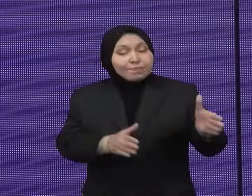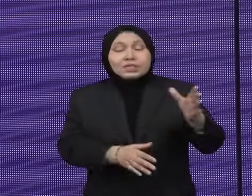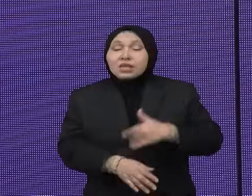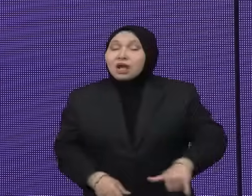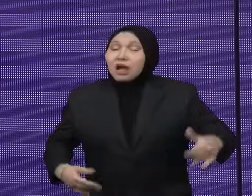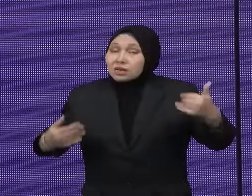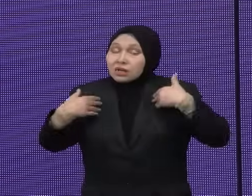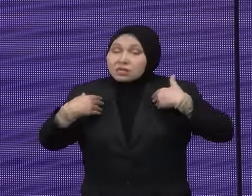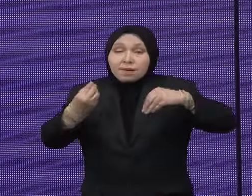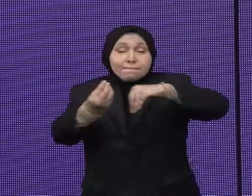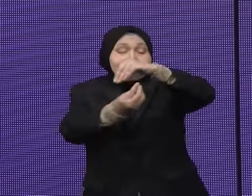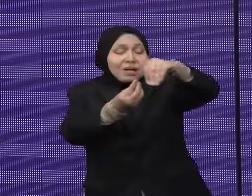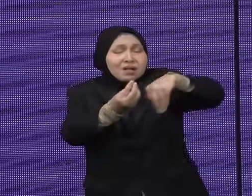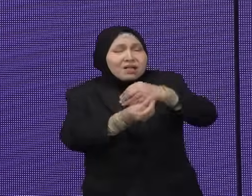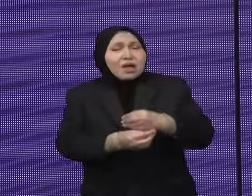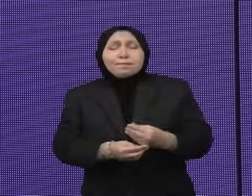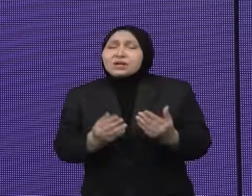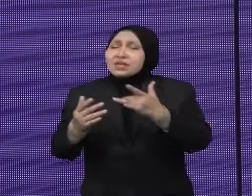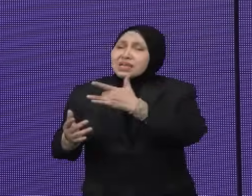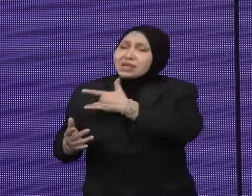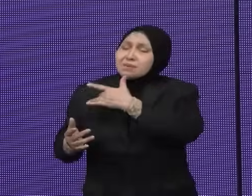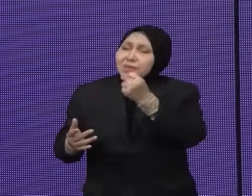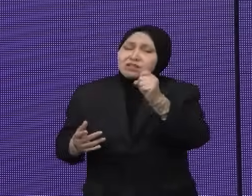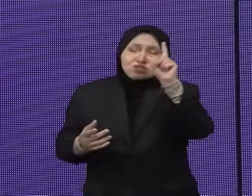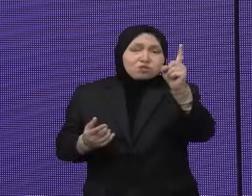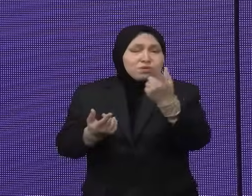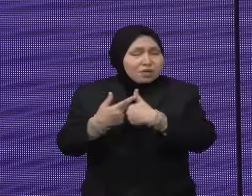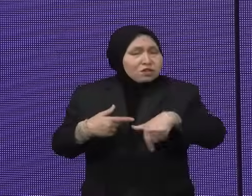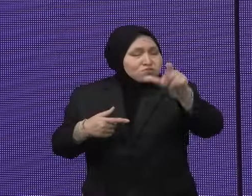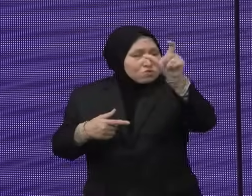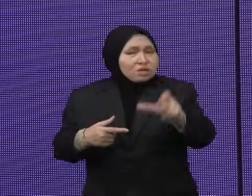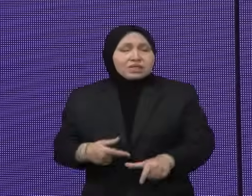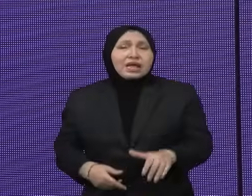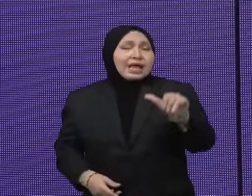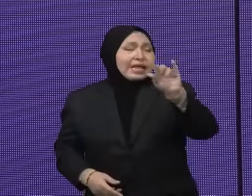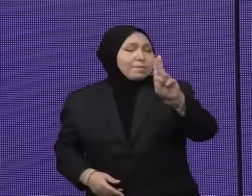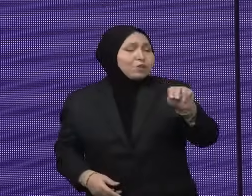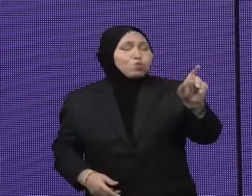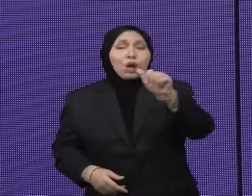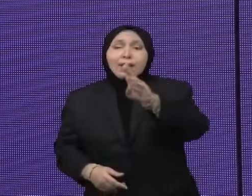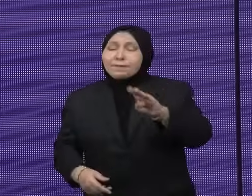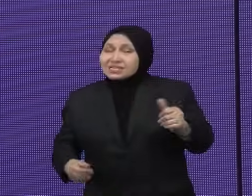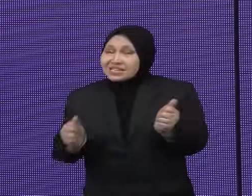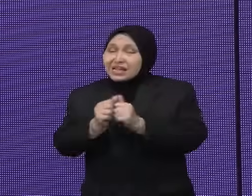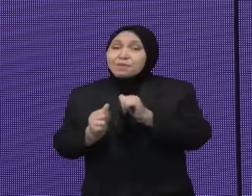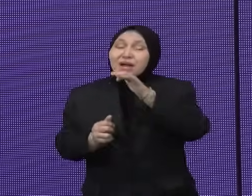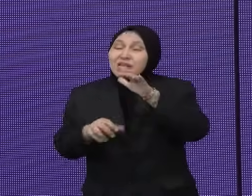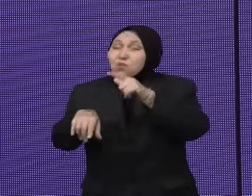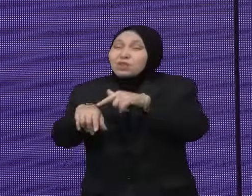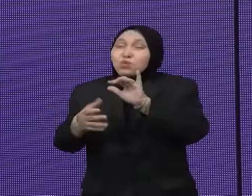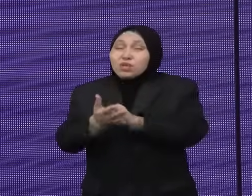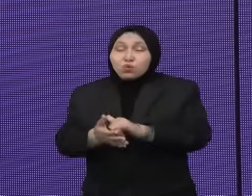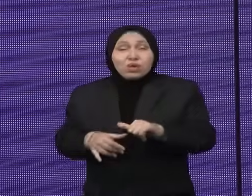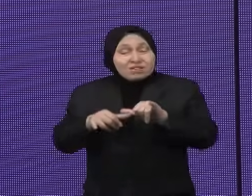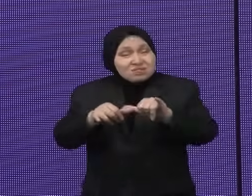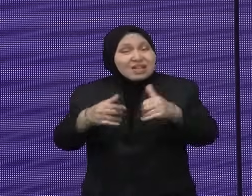yang berada di Mekah, yang mereka beriman. Salah satunya, salah seorangnya adalah Ibnu Abbas bersama dengan maknya pada waktu itu, yang